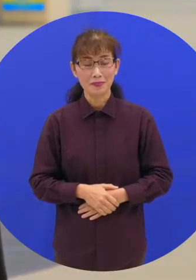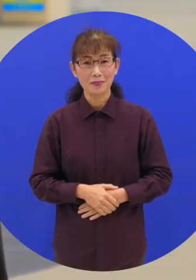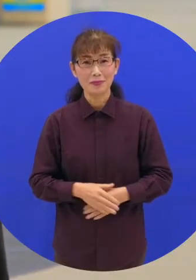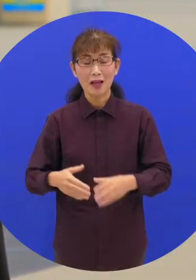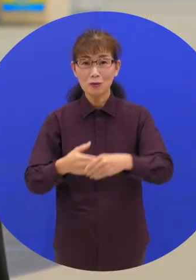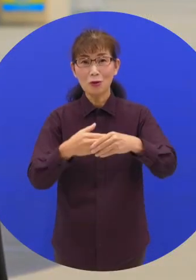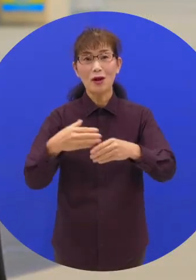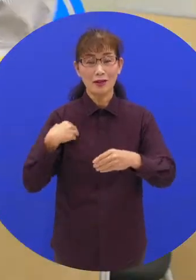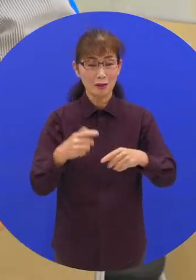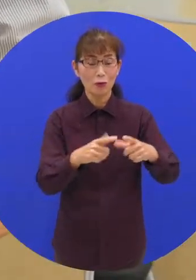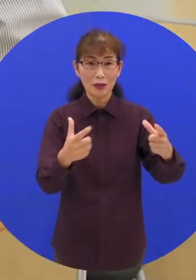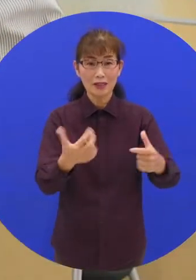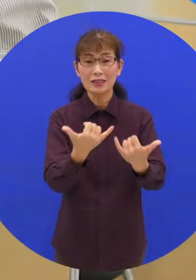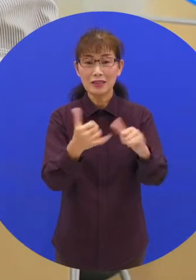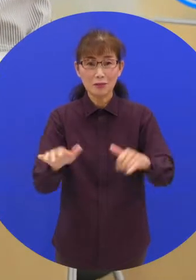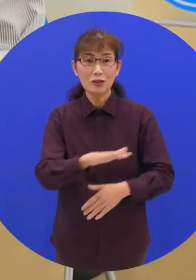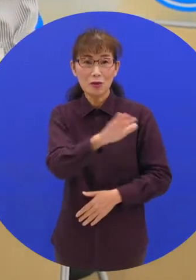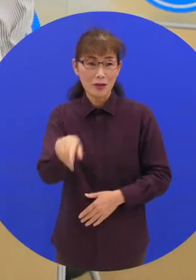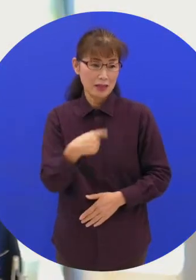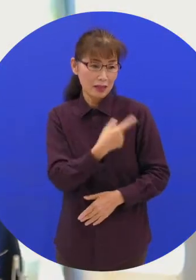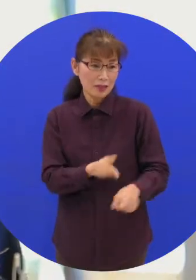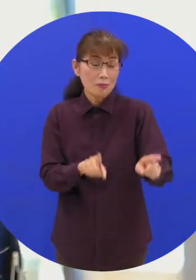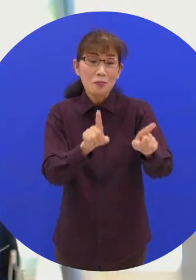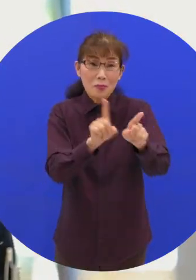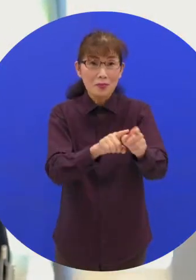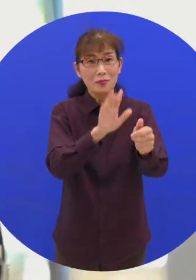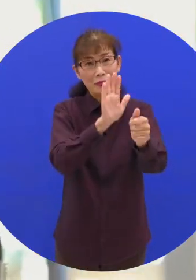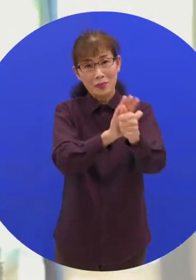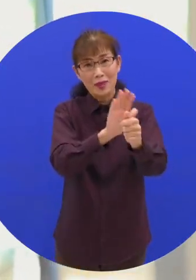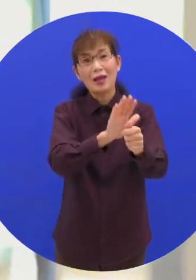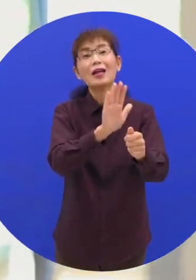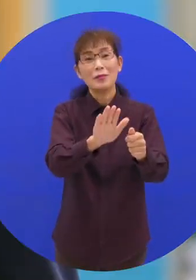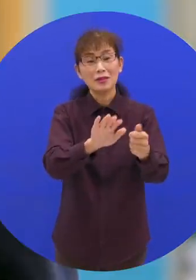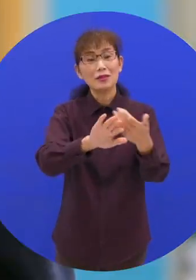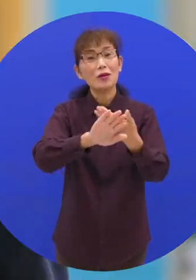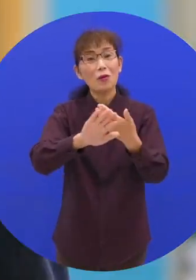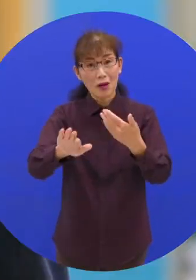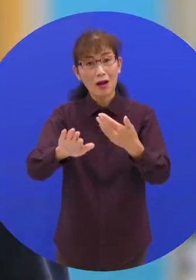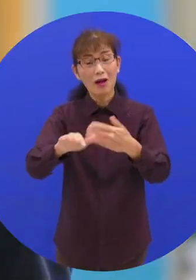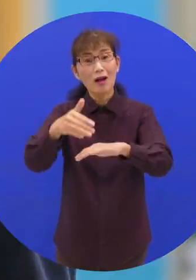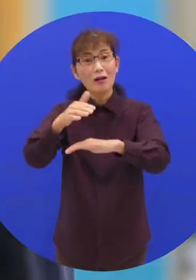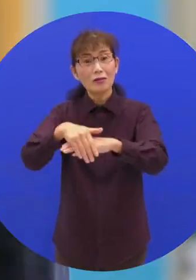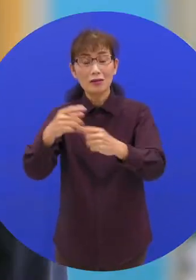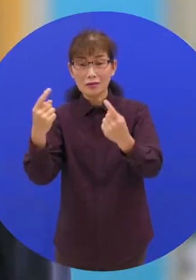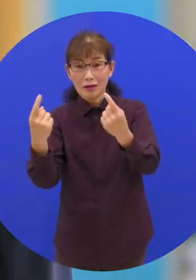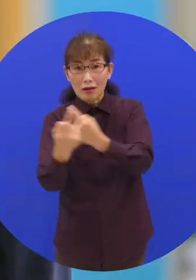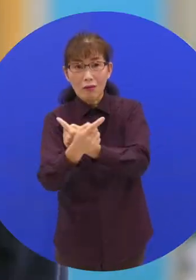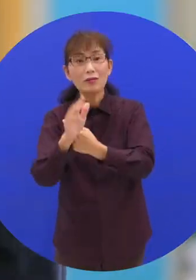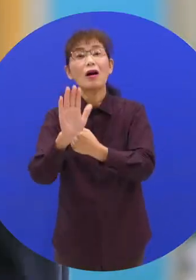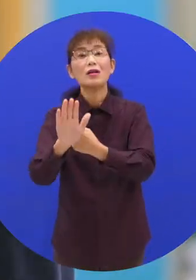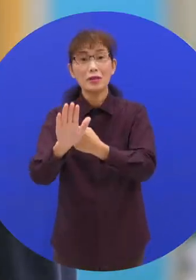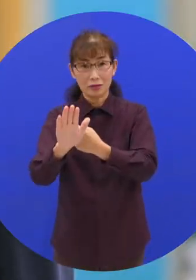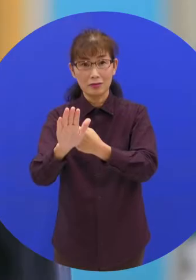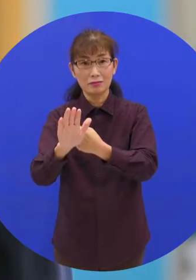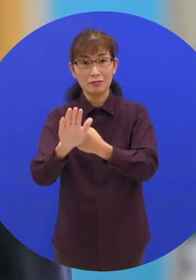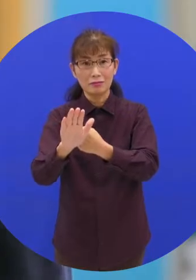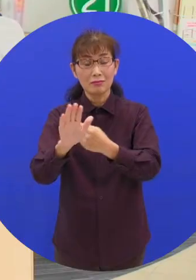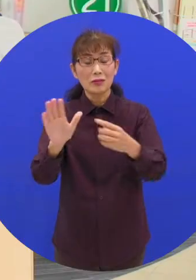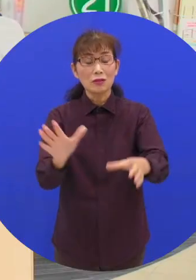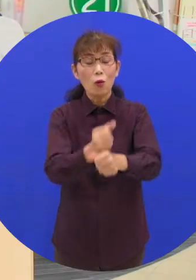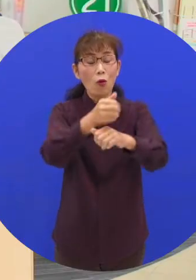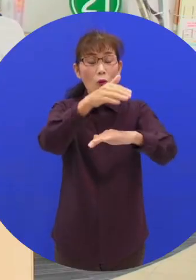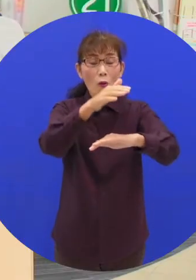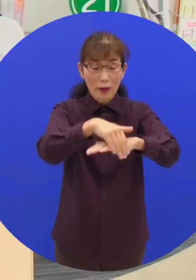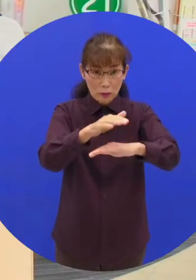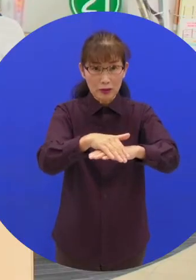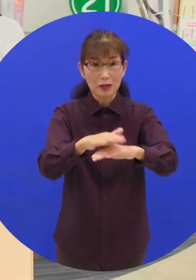ガイドも増やし市民の皆さんに寄り添った対応に努めています。そして今回のリニューアルで大きく変わったのが